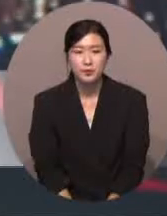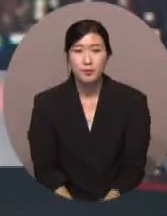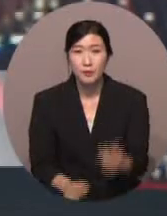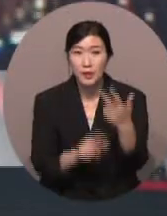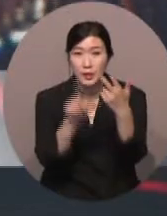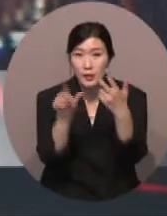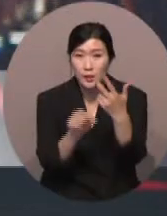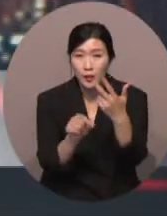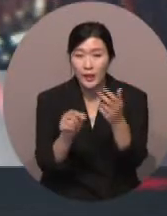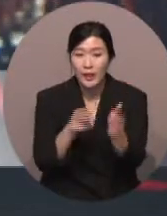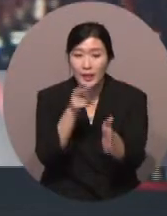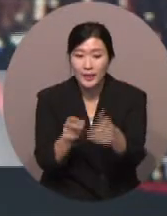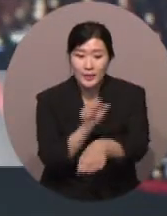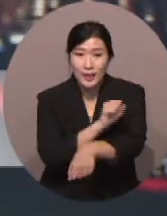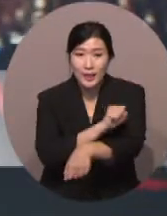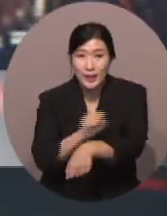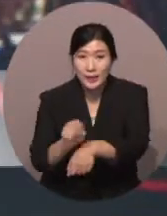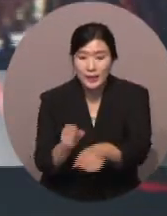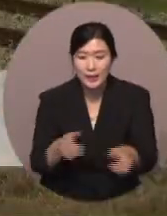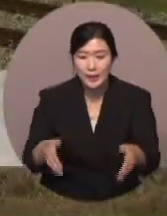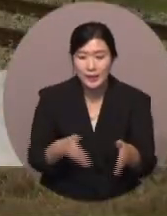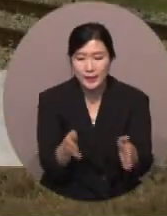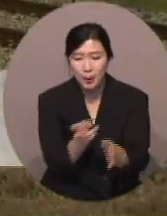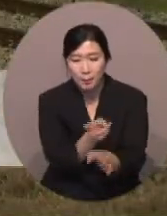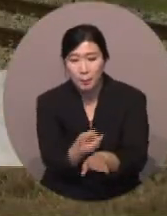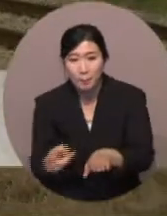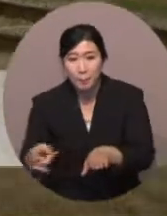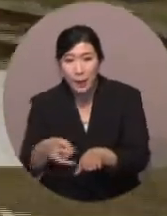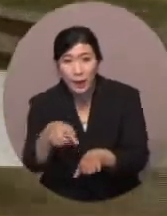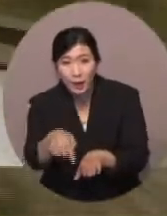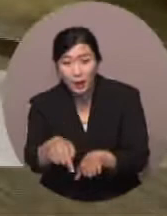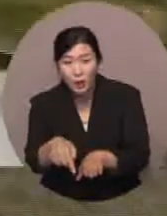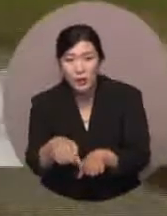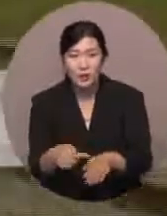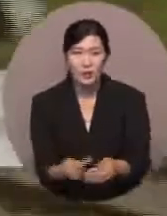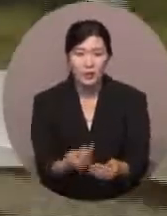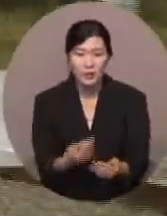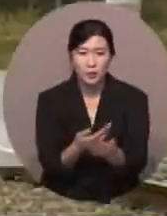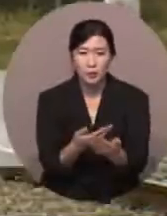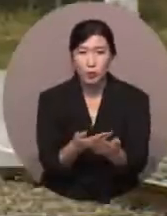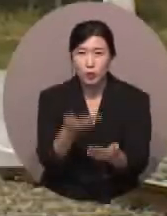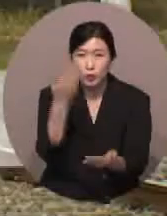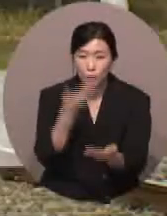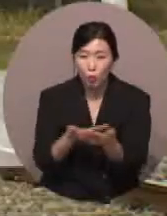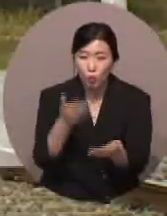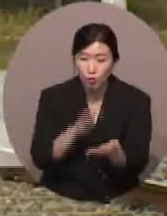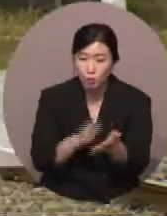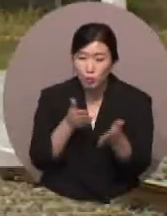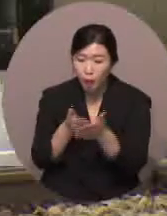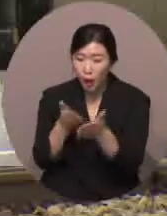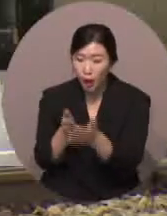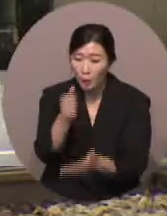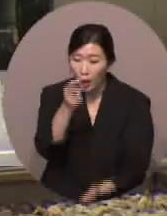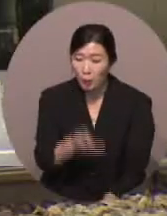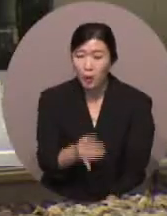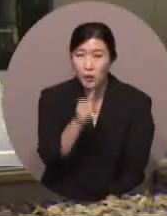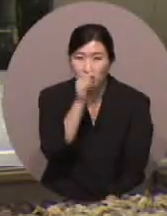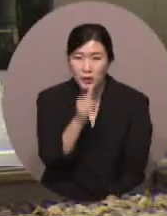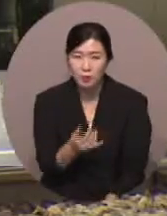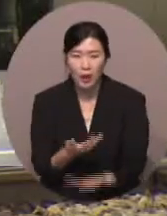지난 7월 srt 열차가 탈선한 대전 조차장역 인근 선로가 사고 이전에도 보수해야 한다는 지적이 있었지만